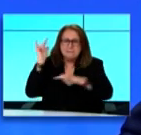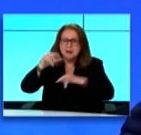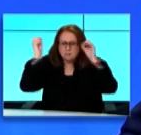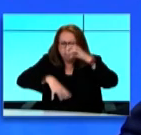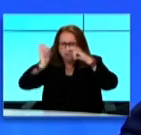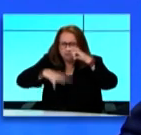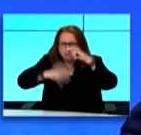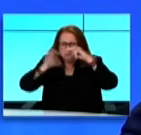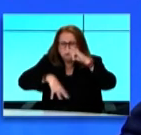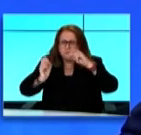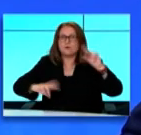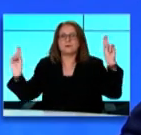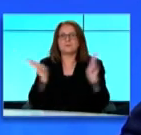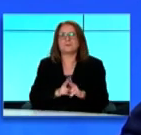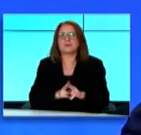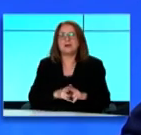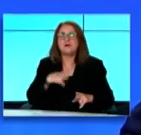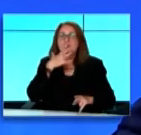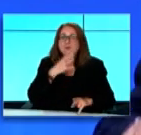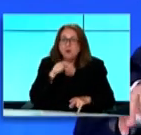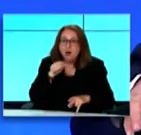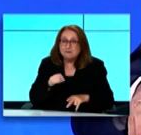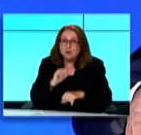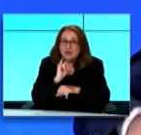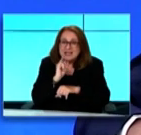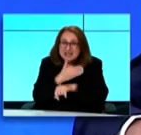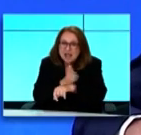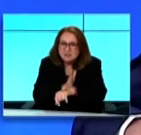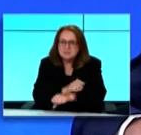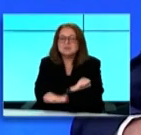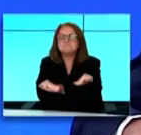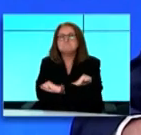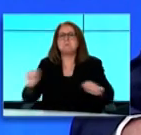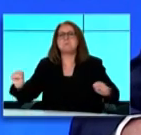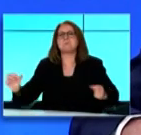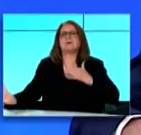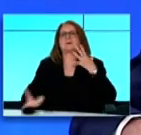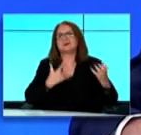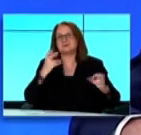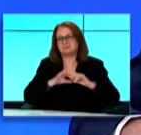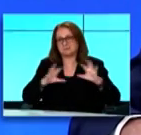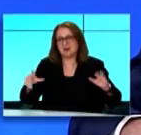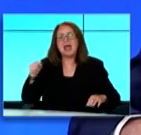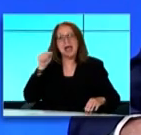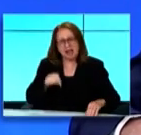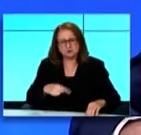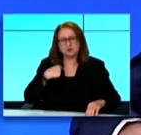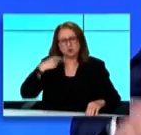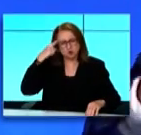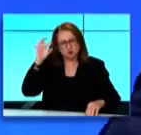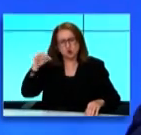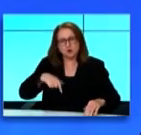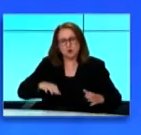πυρκαγιάς. Και αυτό σίγουρα αποτελεί μέρος της επένδυσης που θα κάνουμε και θα κοιτάξουμε όσο αυτό είναι εφικτό